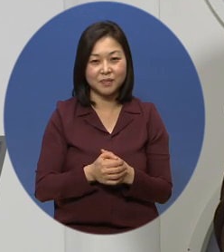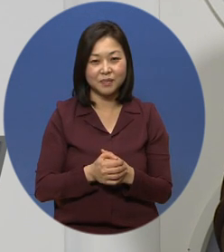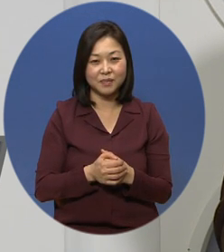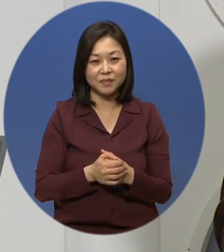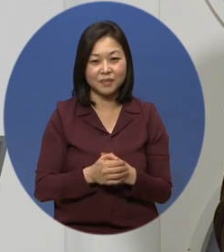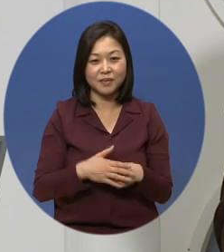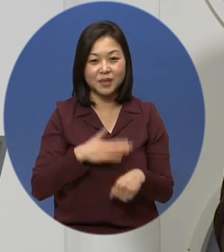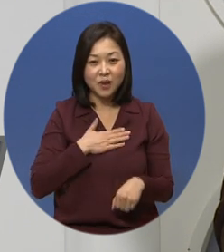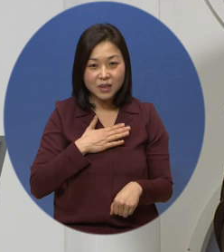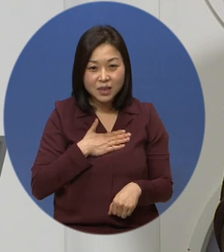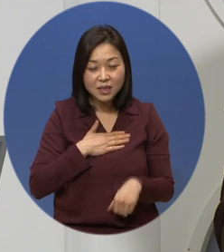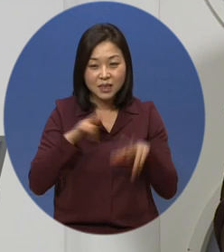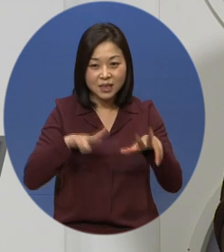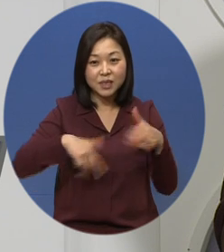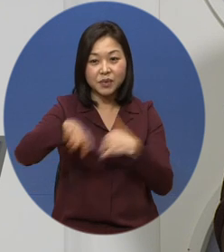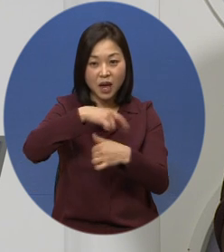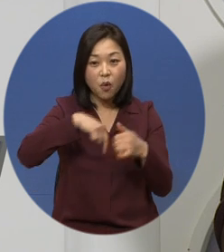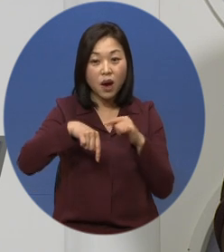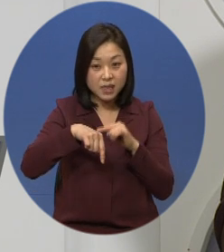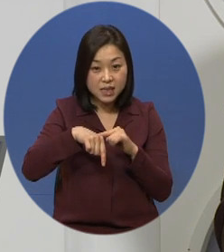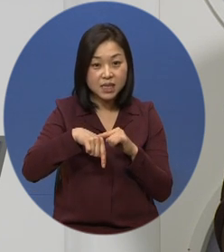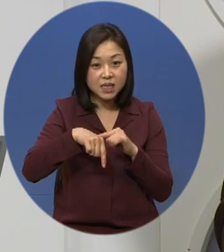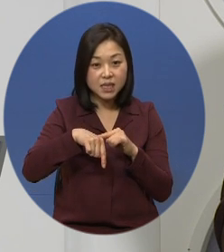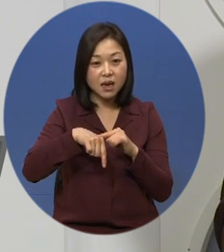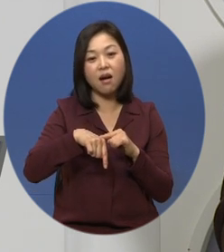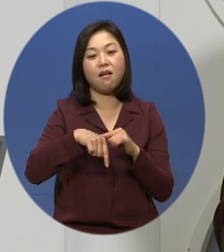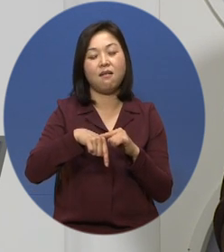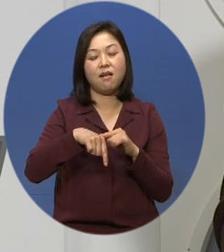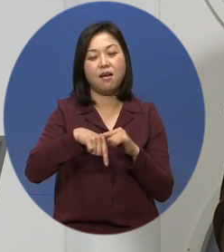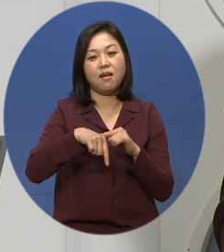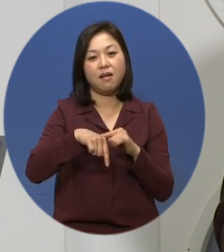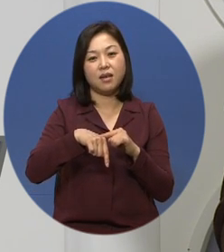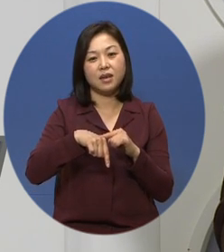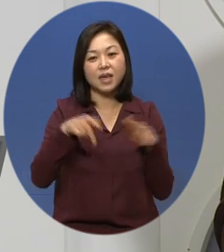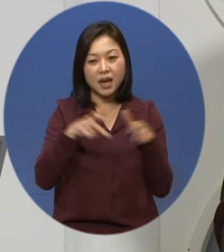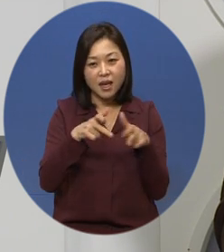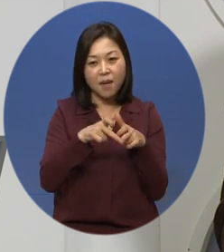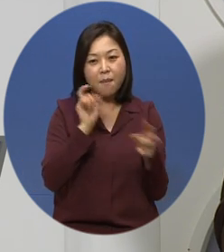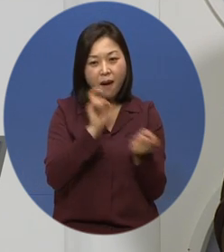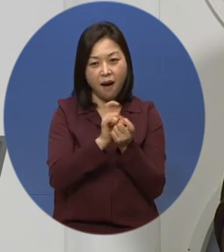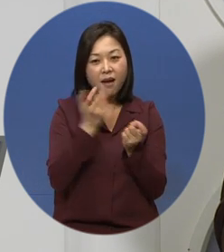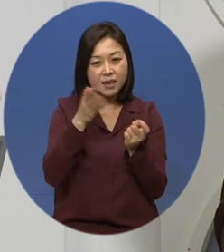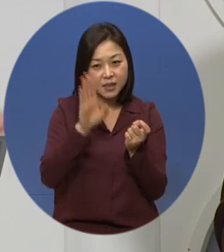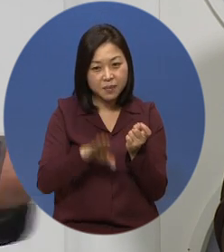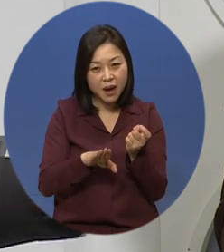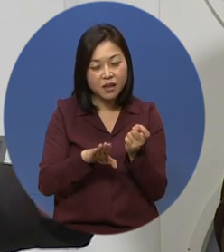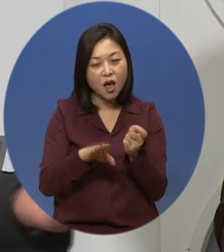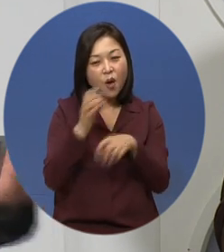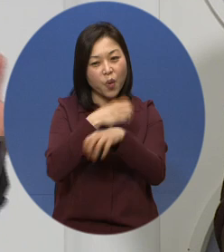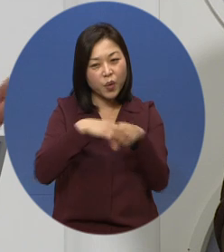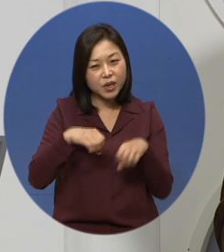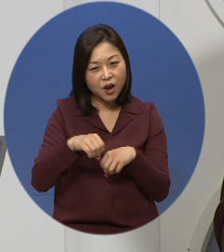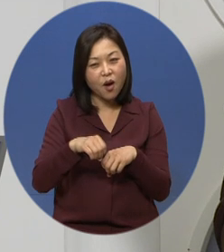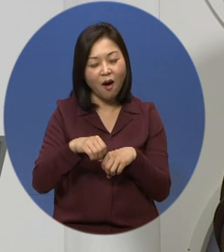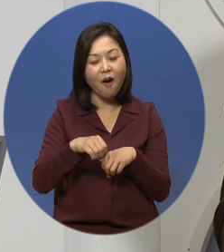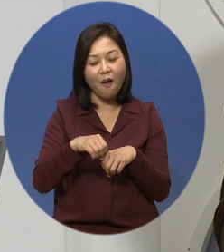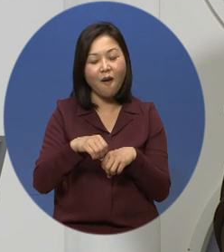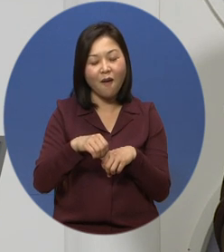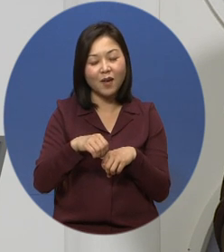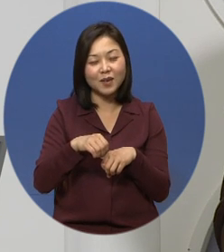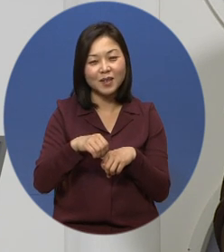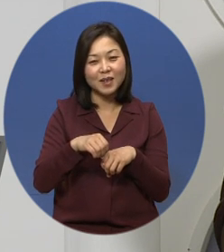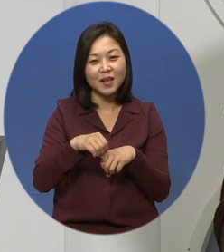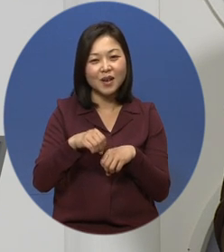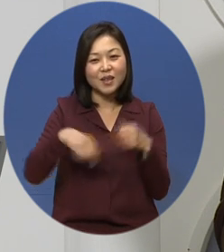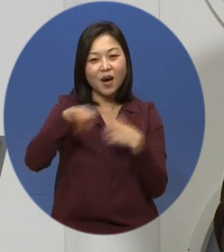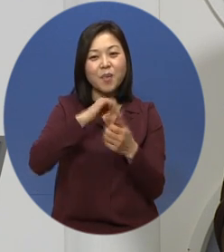또 상황임 이렇게 된거 도 전화비 보기 됐다고 생각합니다 그 당시에 만약에 암 뺏기고